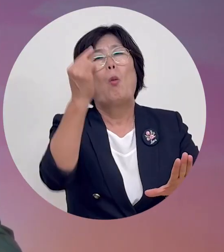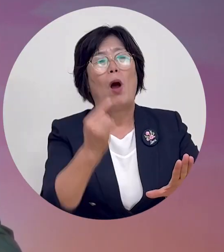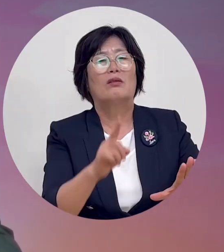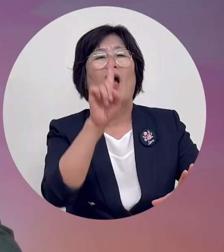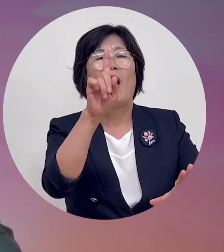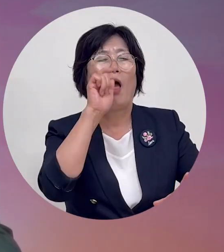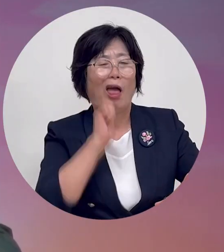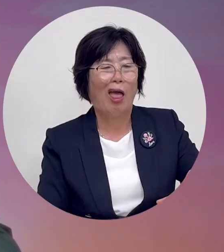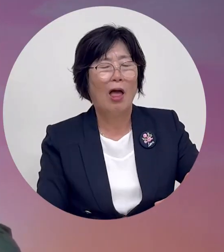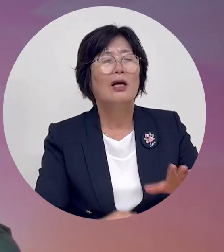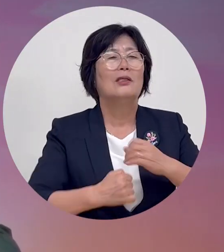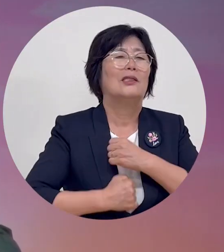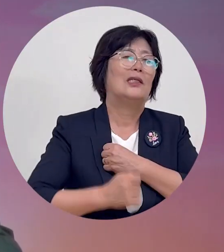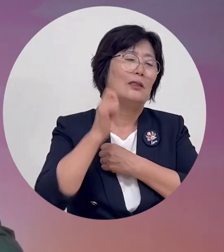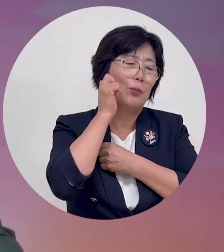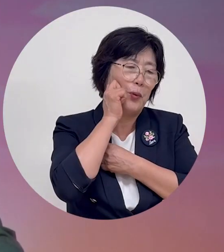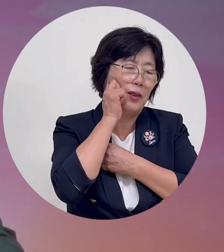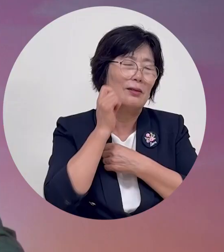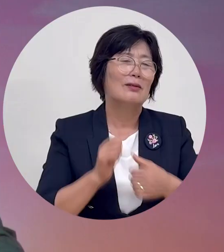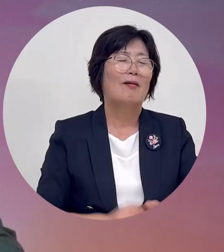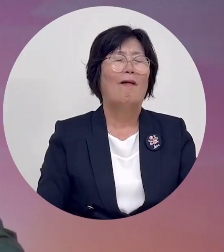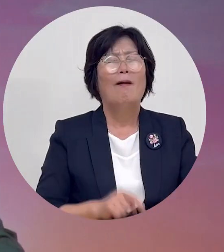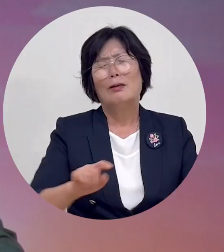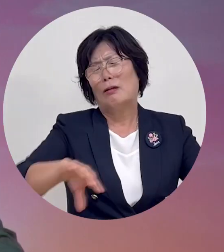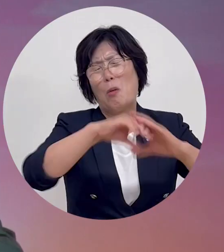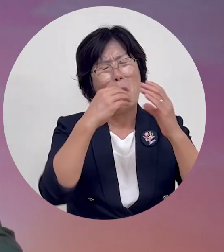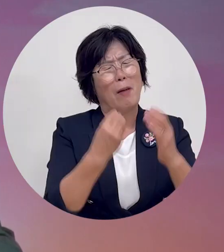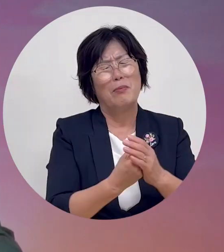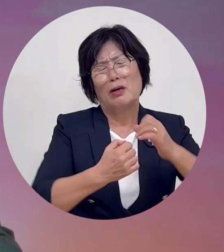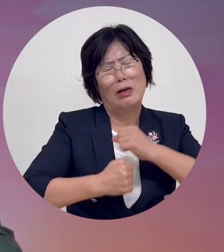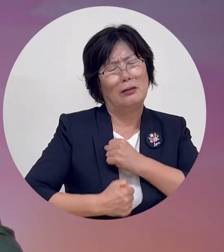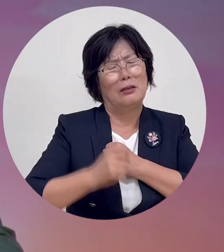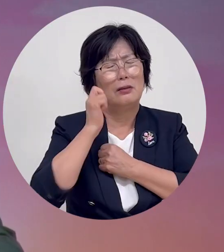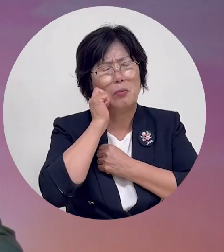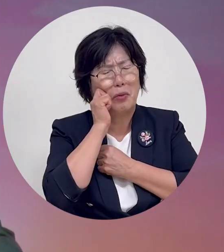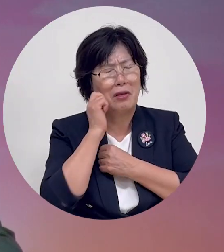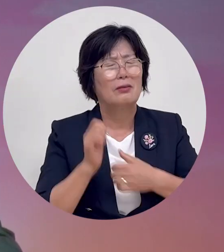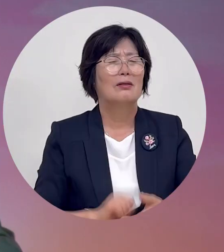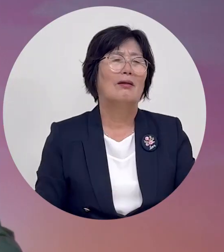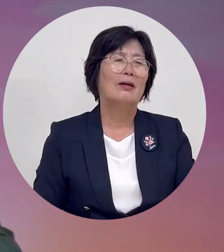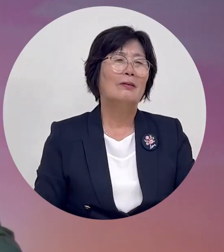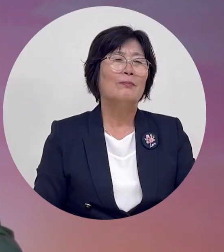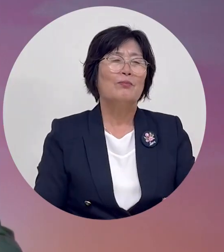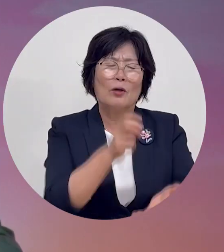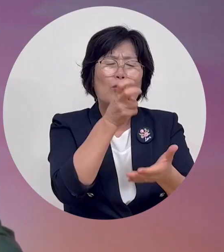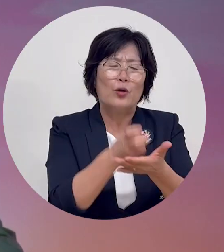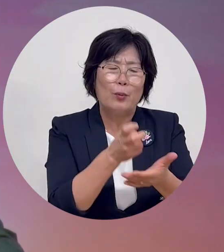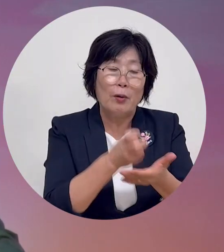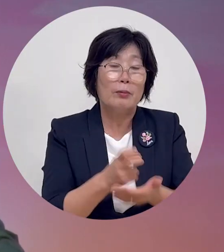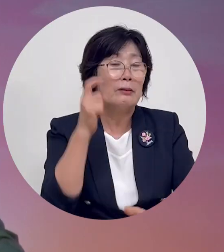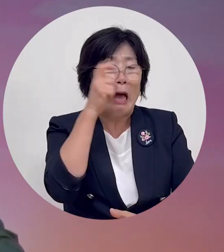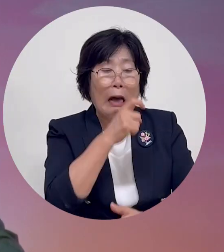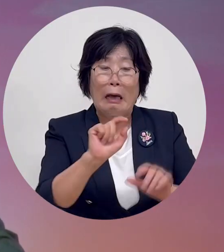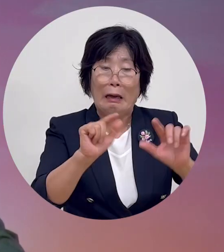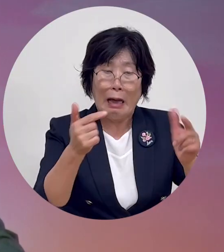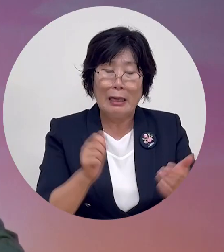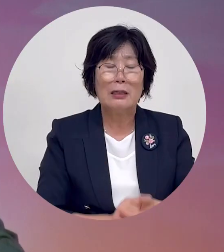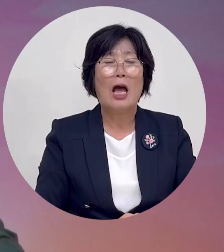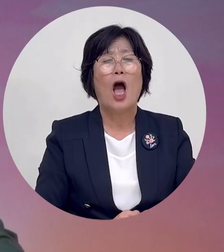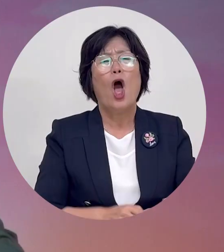지켰어요. 다 지킨 거예요? 못 지킨 거예요? 못 지킨 거예요. 여러분, 율법은 악한 거 아니에요. 선한 거예요.